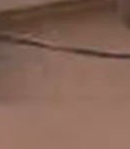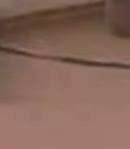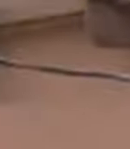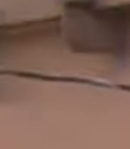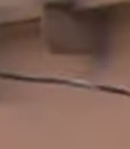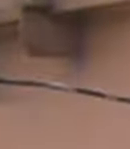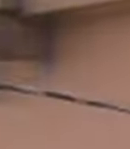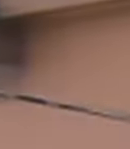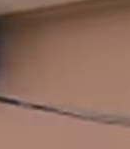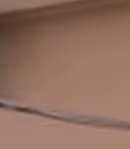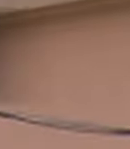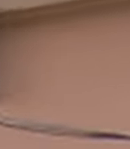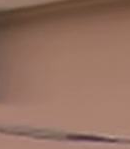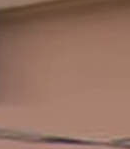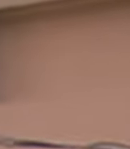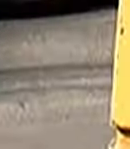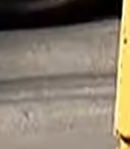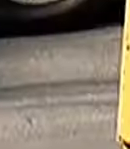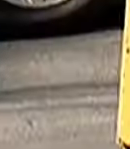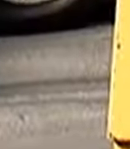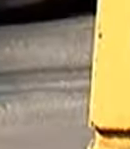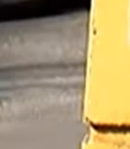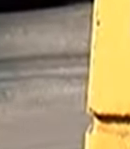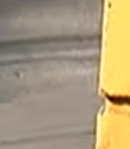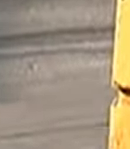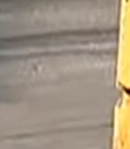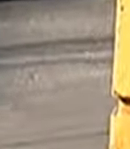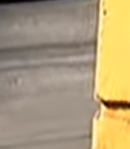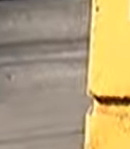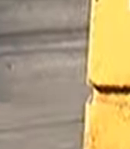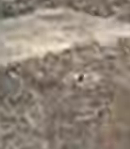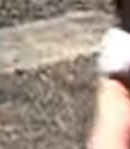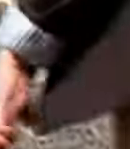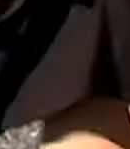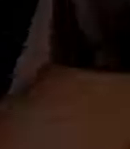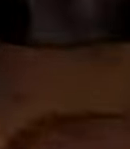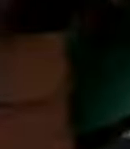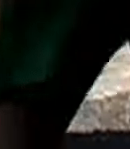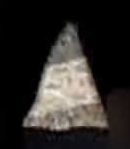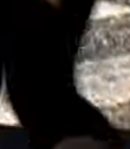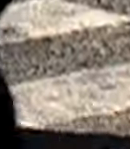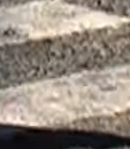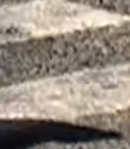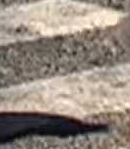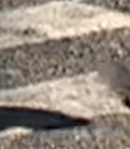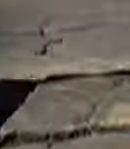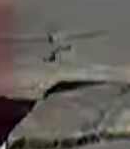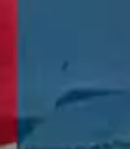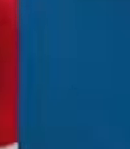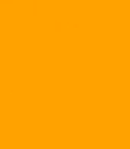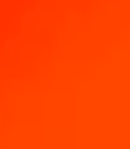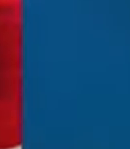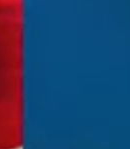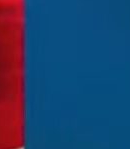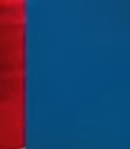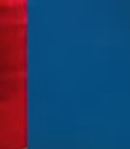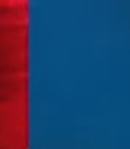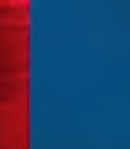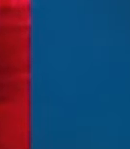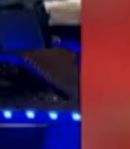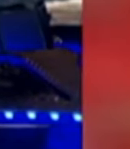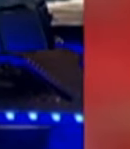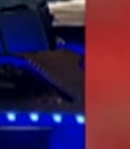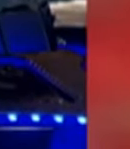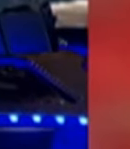nagbabala ng mas mainit na temperatura sa Mayo kasabay ng pagsisimula ng tag-araw at sa